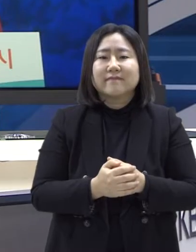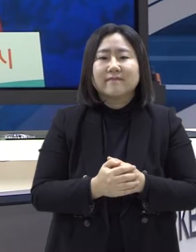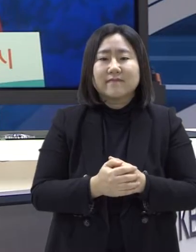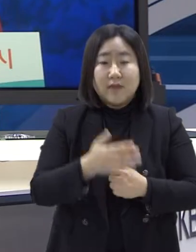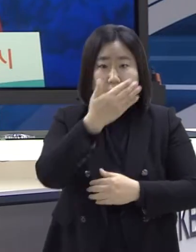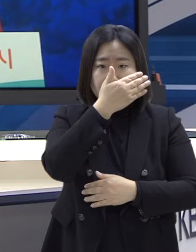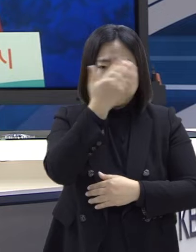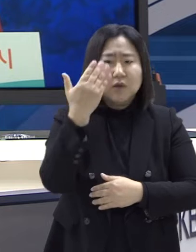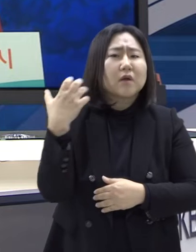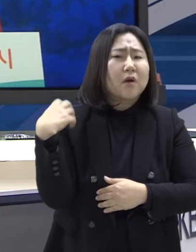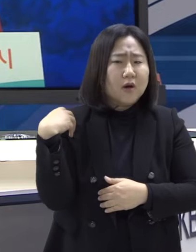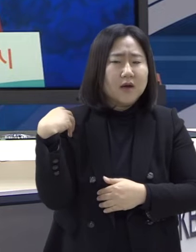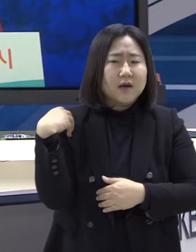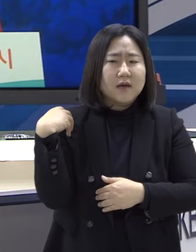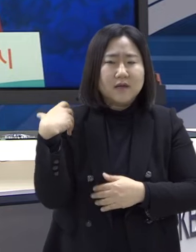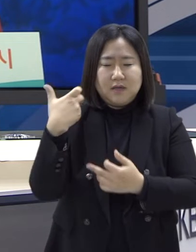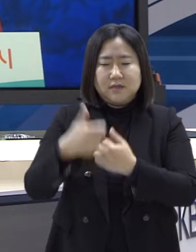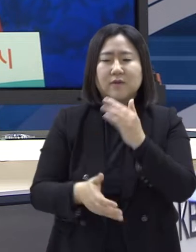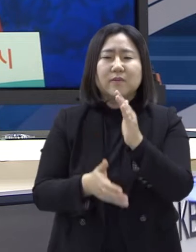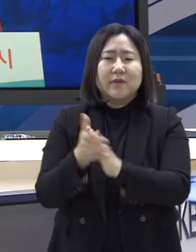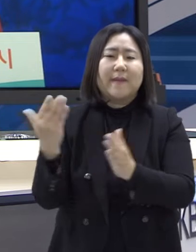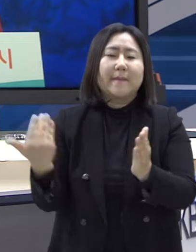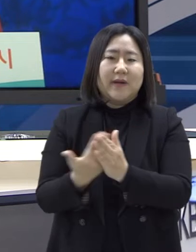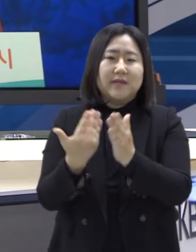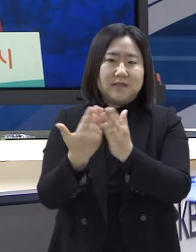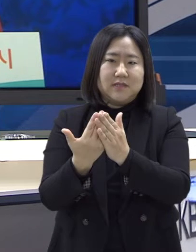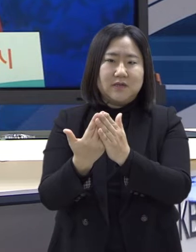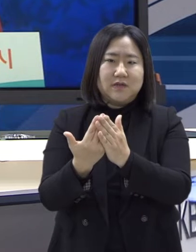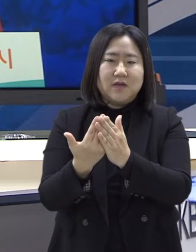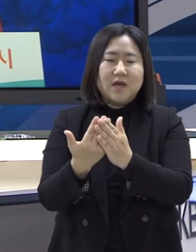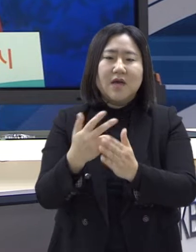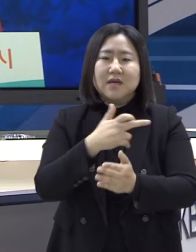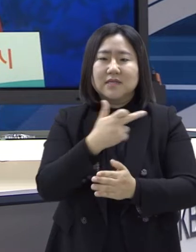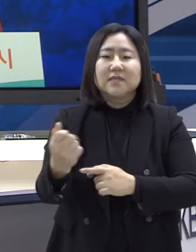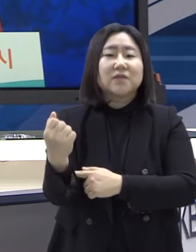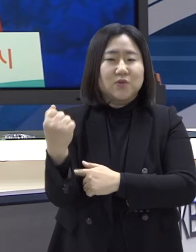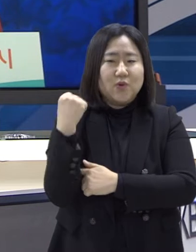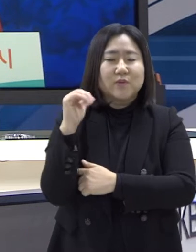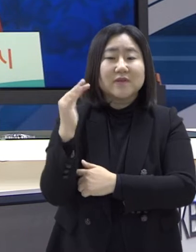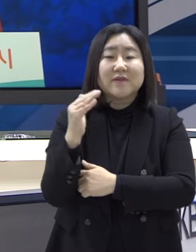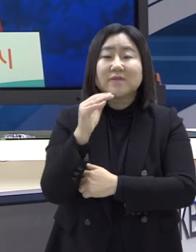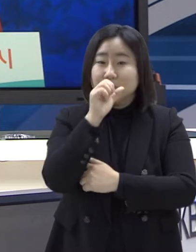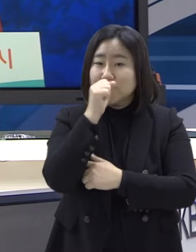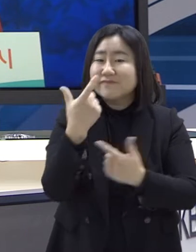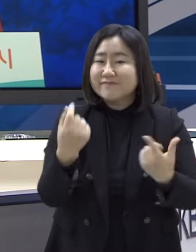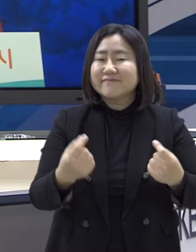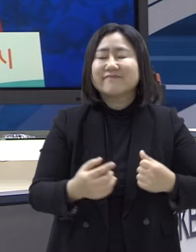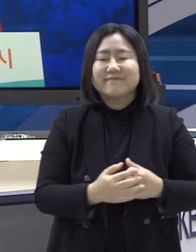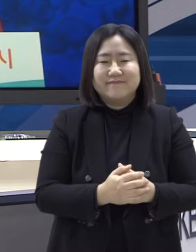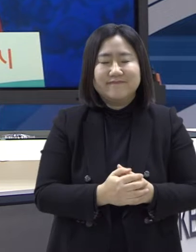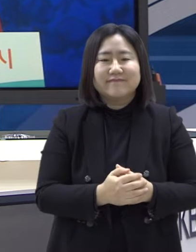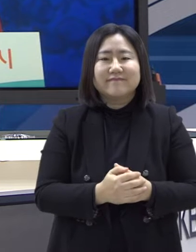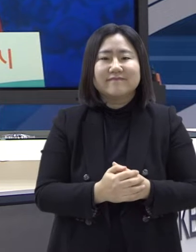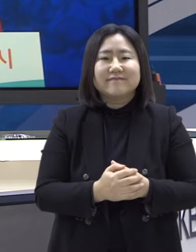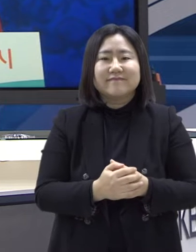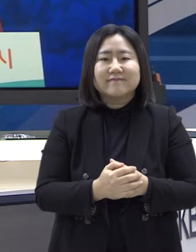네, 청년들의 역할이 또 서귀포시의 발전에 큰 도움, 큰 힘이 됐으면 좋겠네요. 다음 소식도